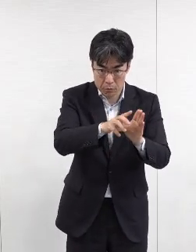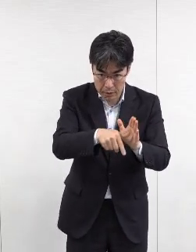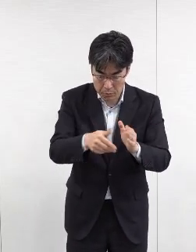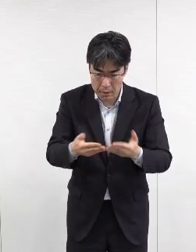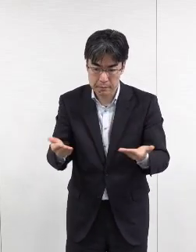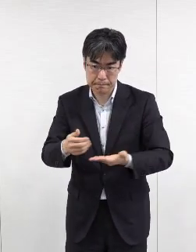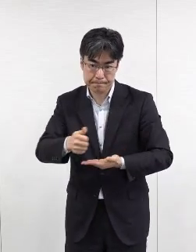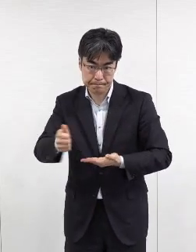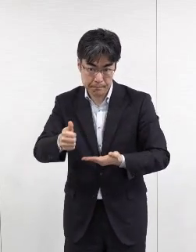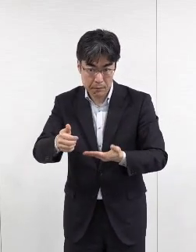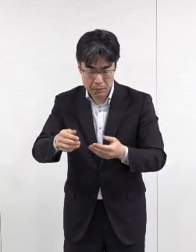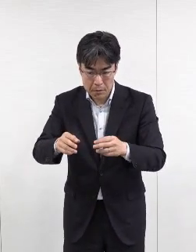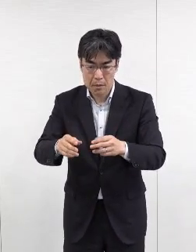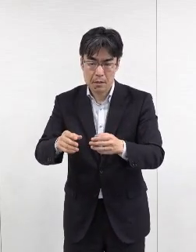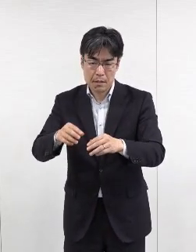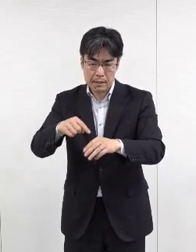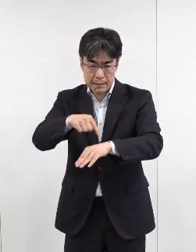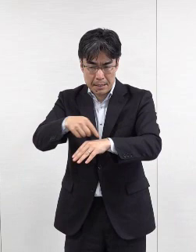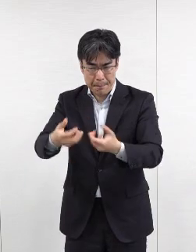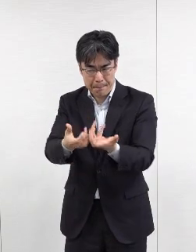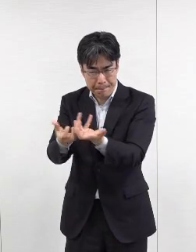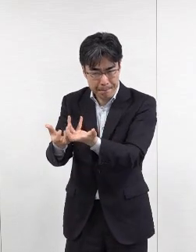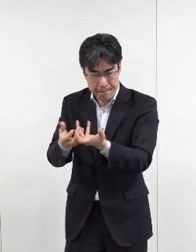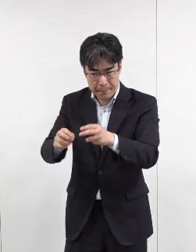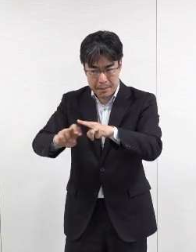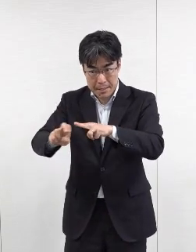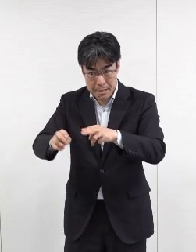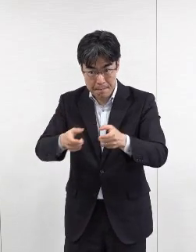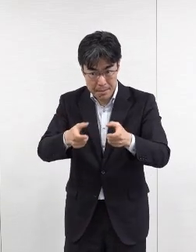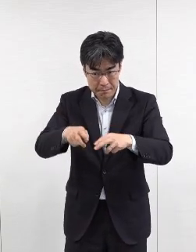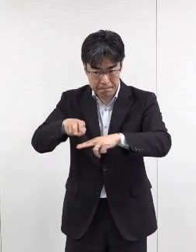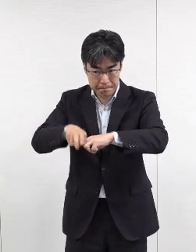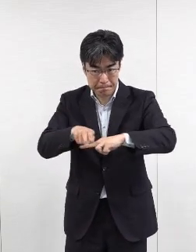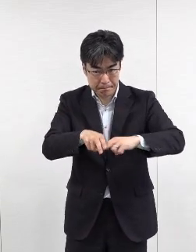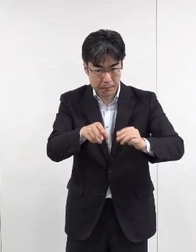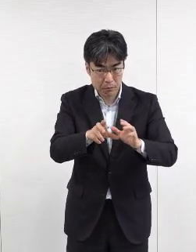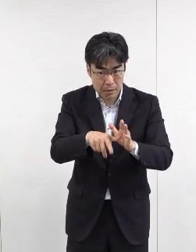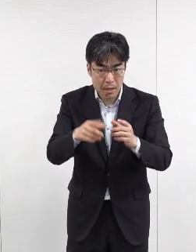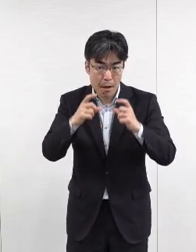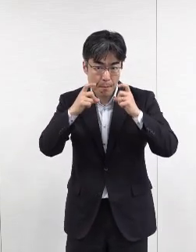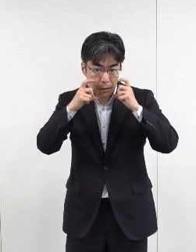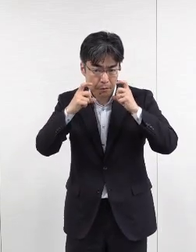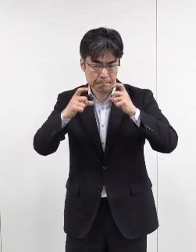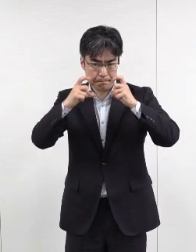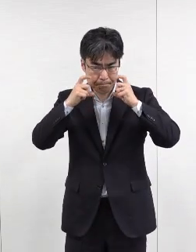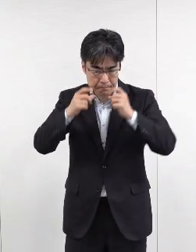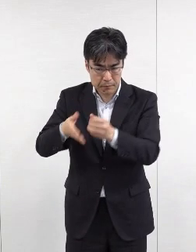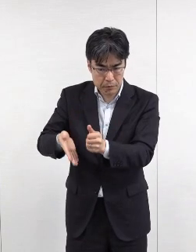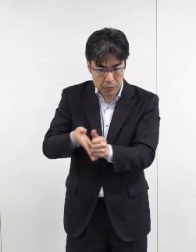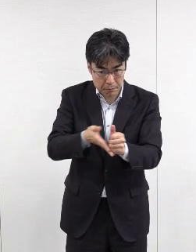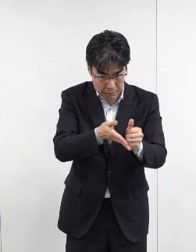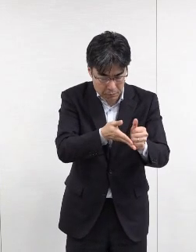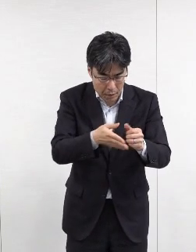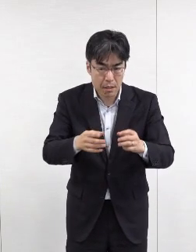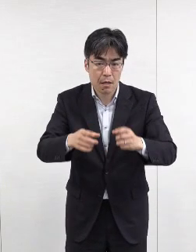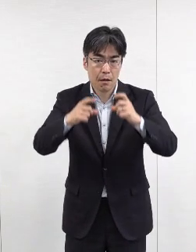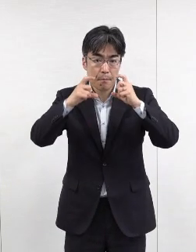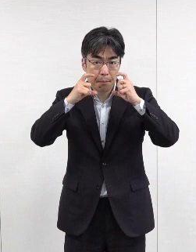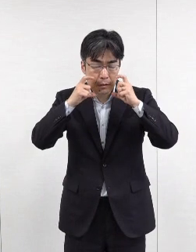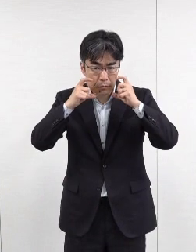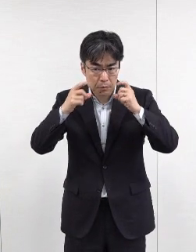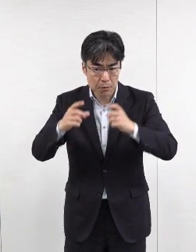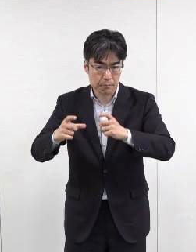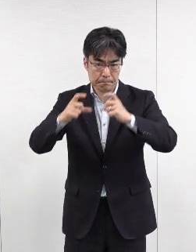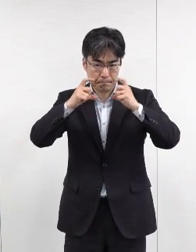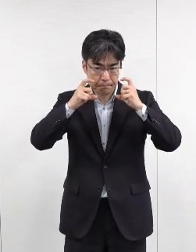電車やバスに乗る場合はマスクの着用を推奨するなどマスク